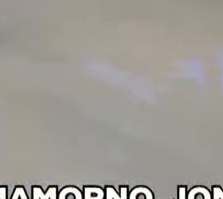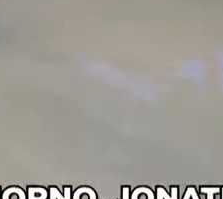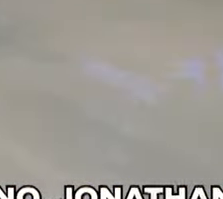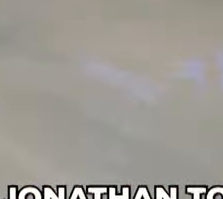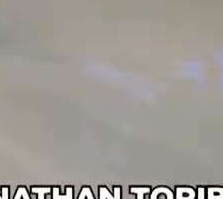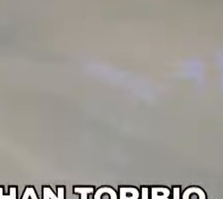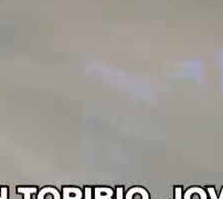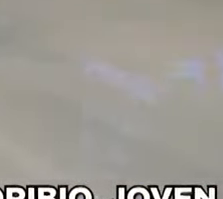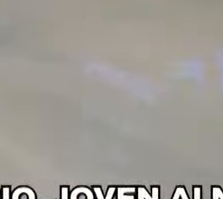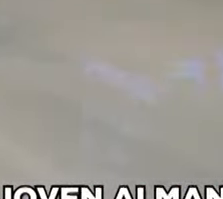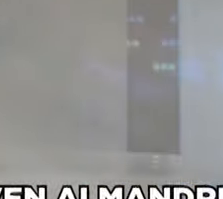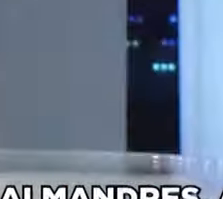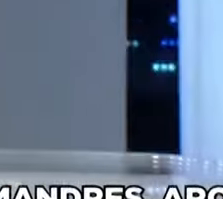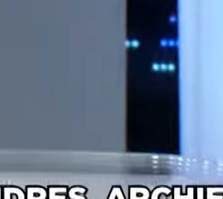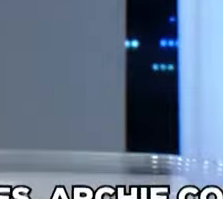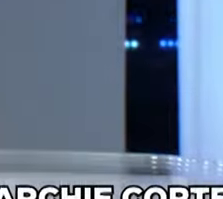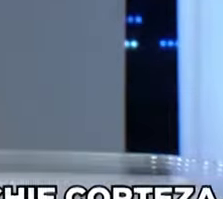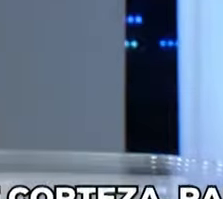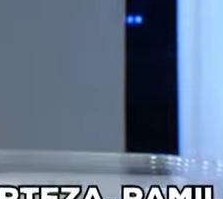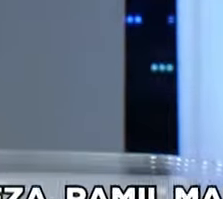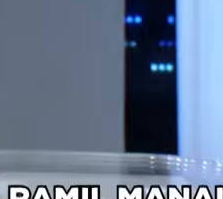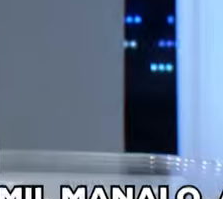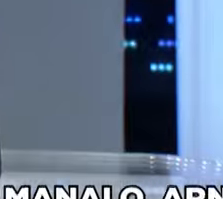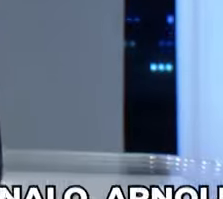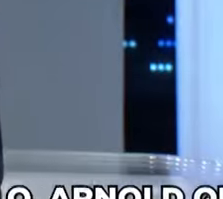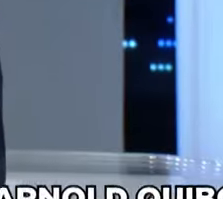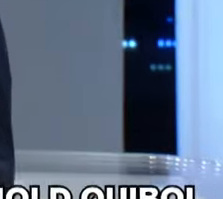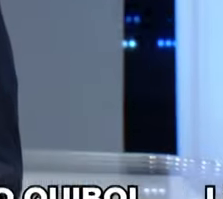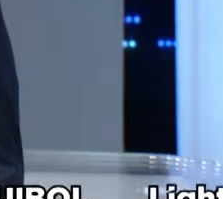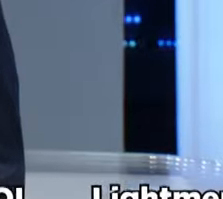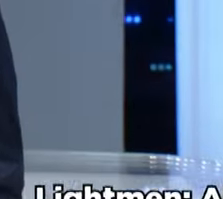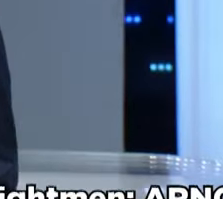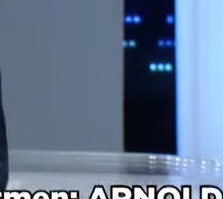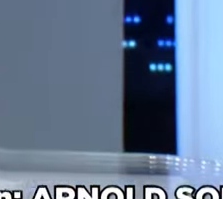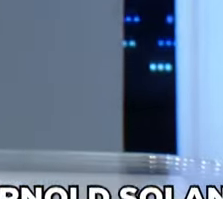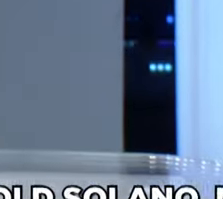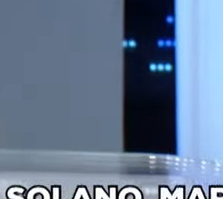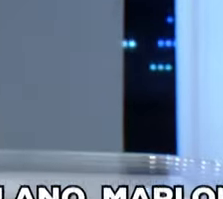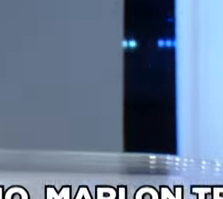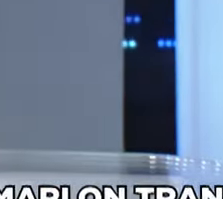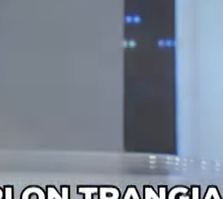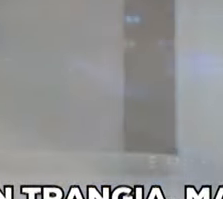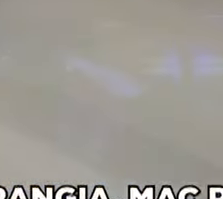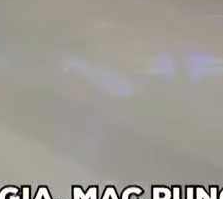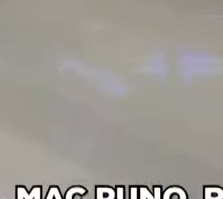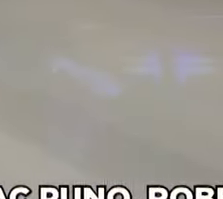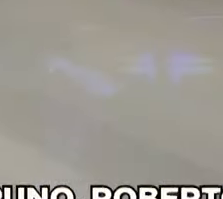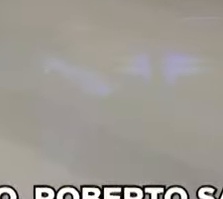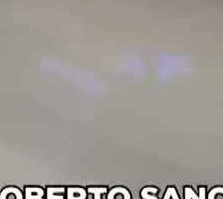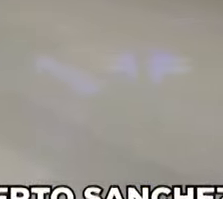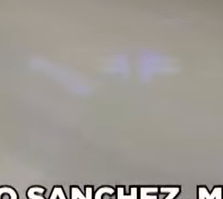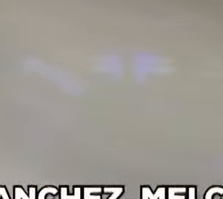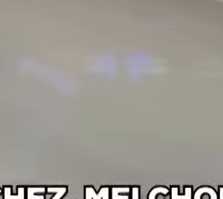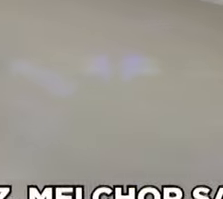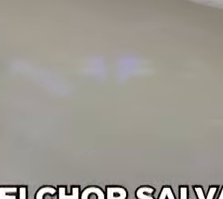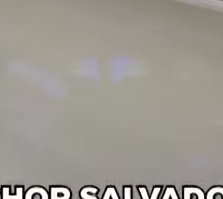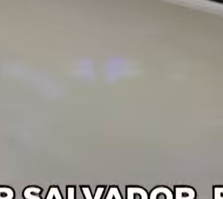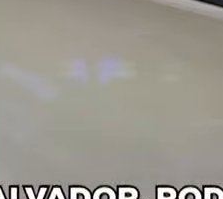ako. Marami pong salamat at magandang gabi, bayan. Bye.